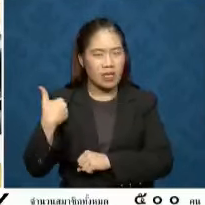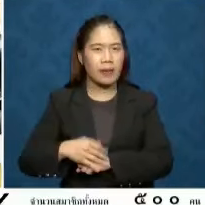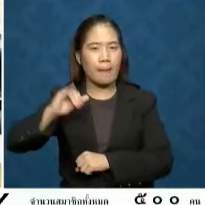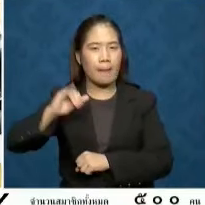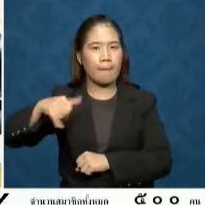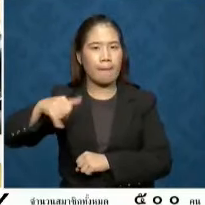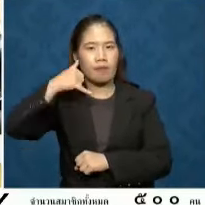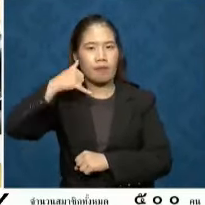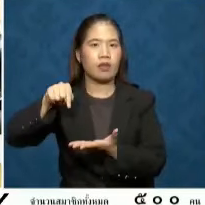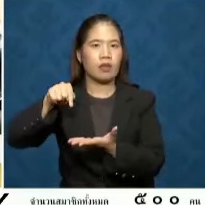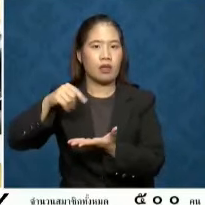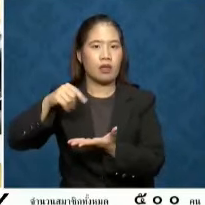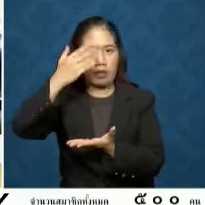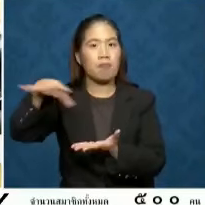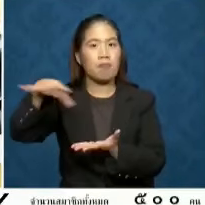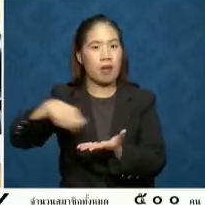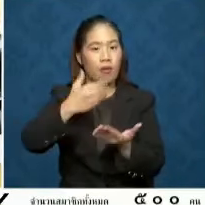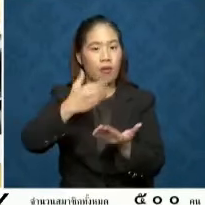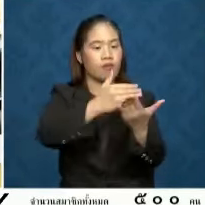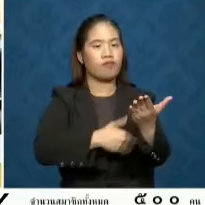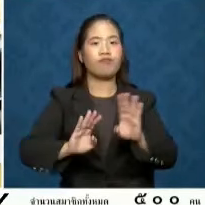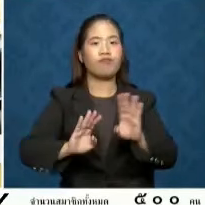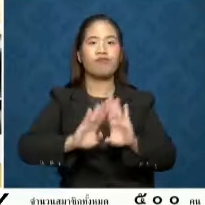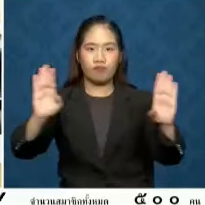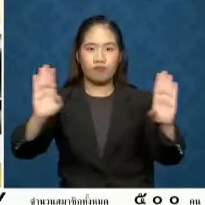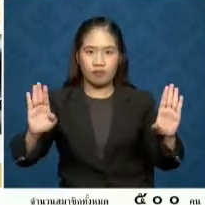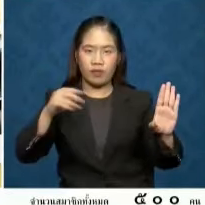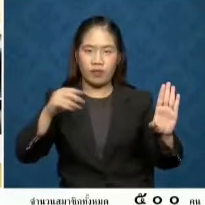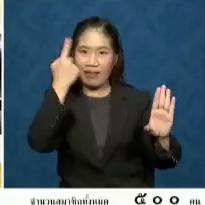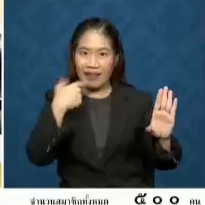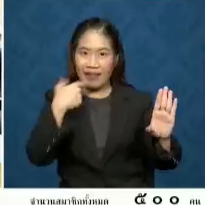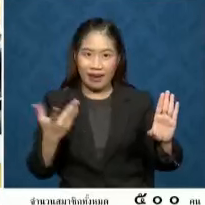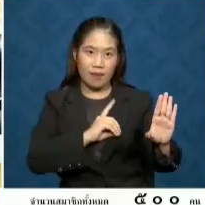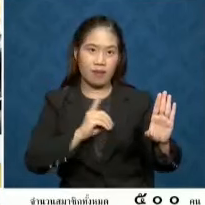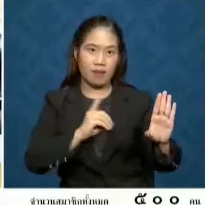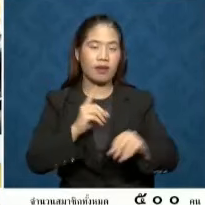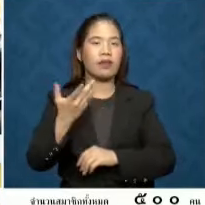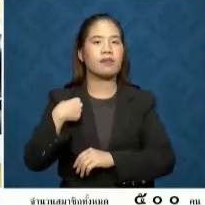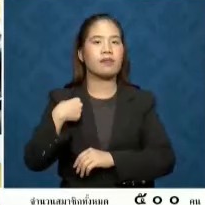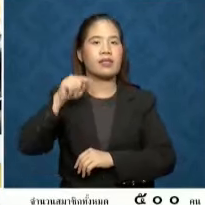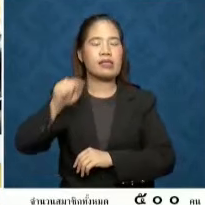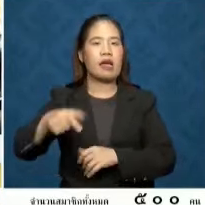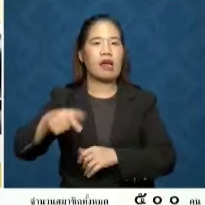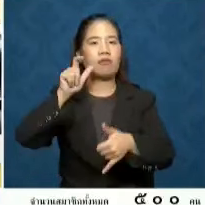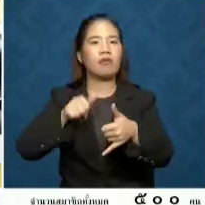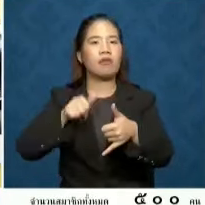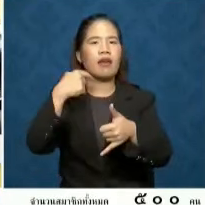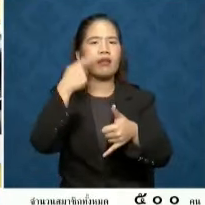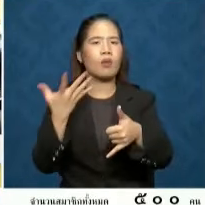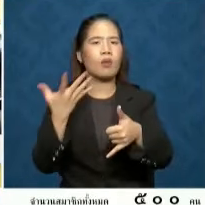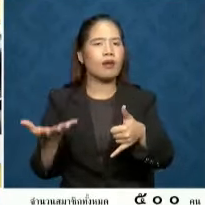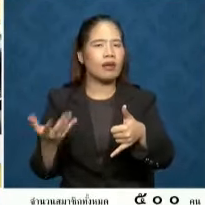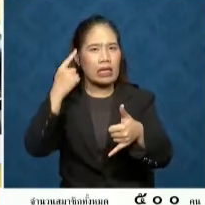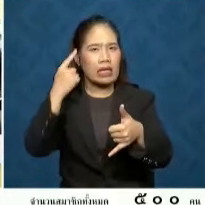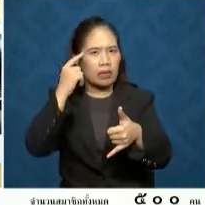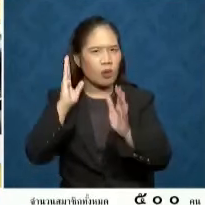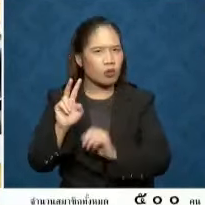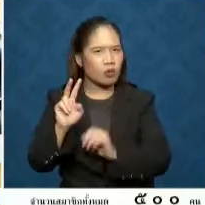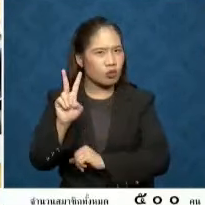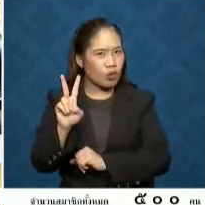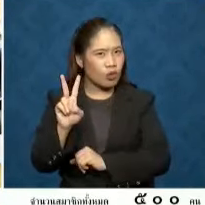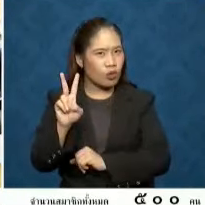ไปเอามาสิครับเปิดเผยสิครับคนที่เข้าขายตามอำนาจหน้าที่แล้วน่าจะมีสิทธิ์ที่จะสั่งการได้เนี่ยผมคิดว่าน่าจะมีอย่างน้อยๆก็2คน